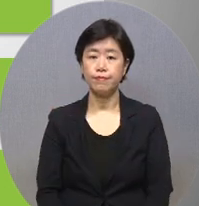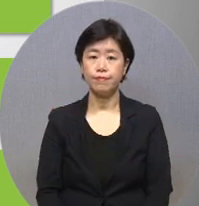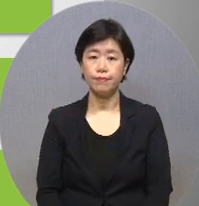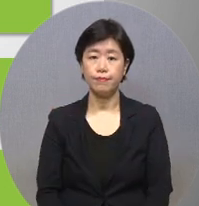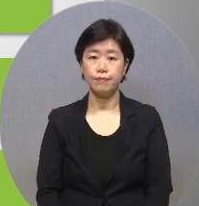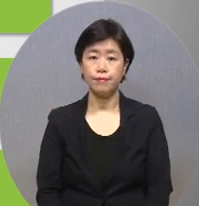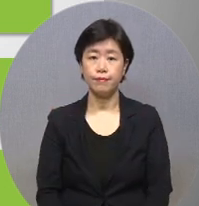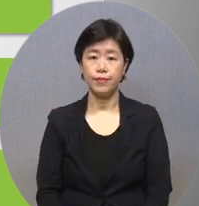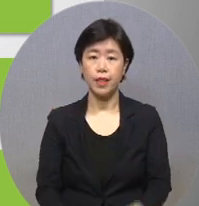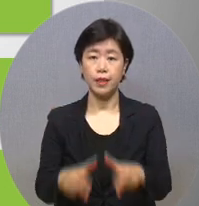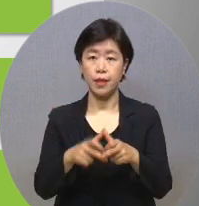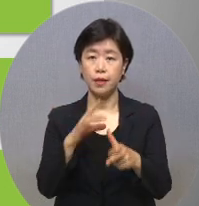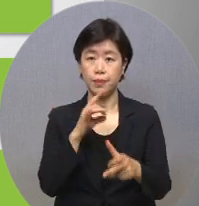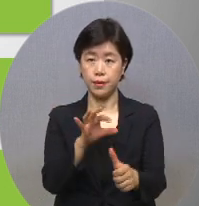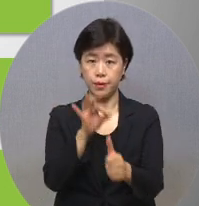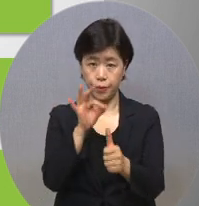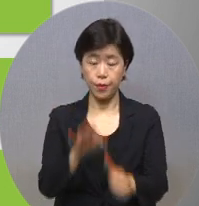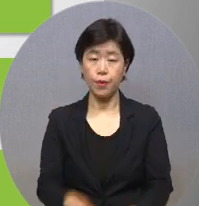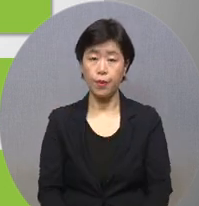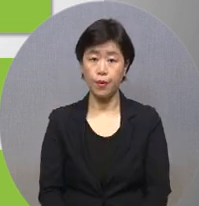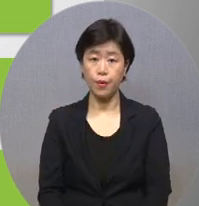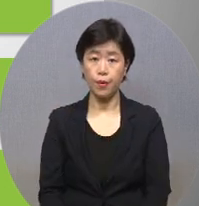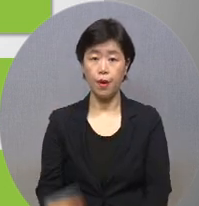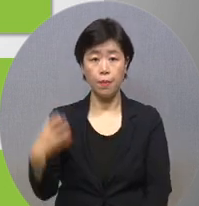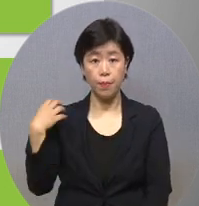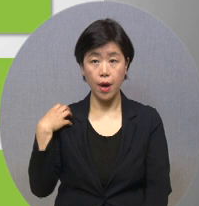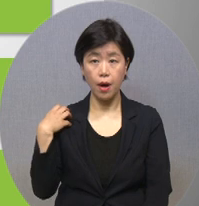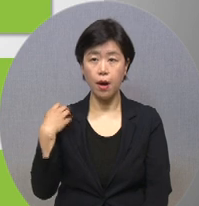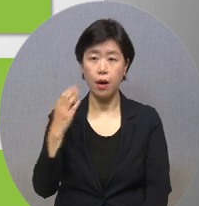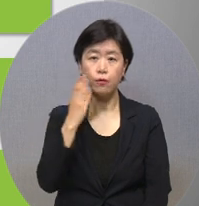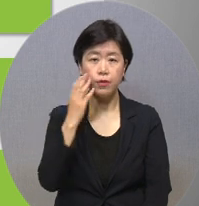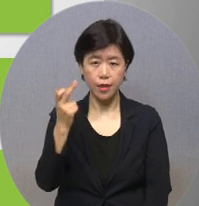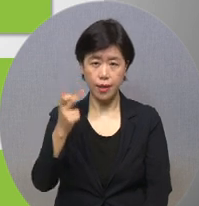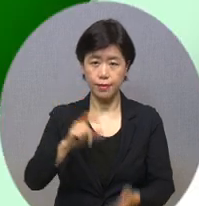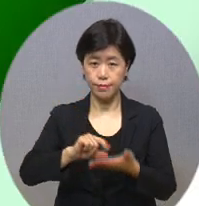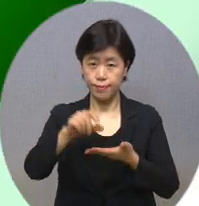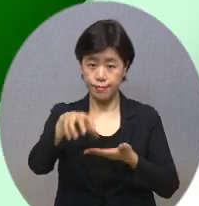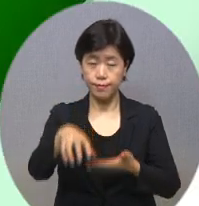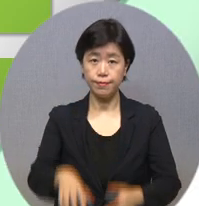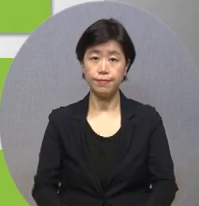채용합니다. 장애인만 채용하며 담당기사는 울산지사입니다.